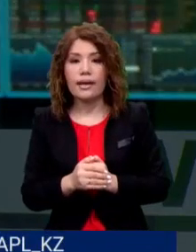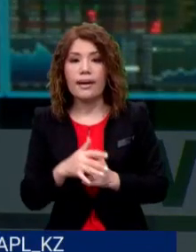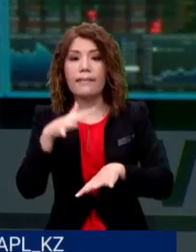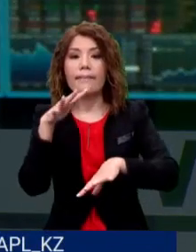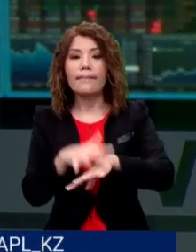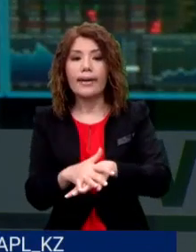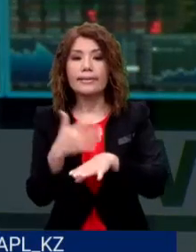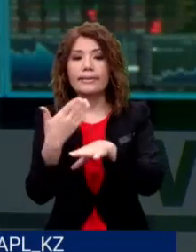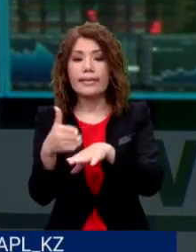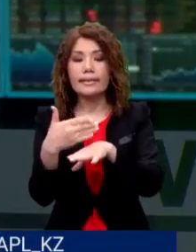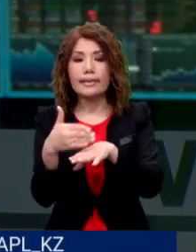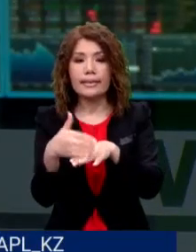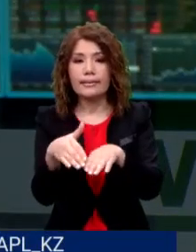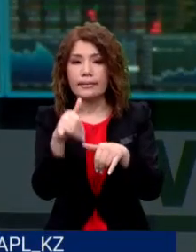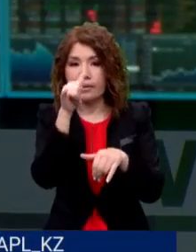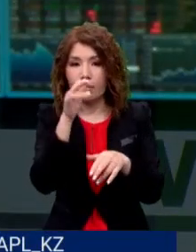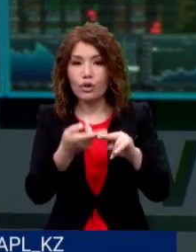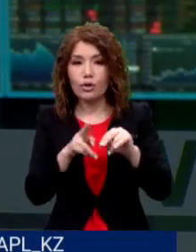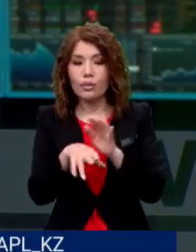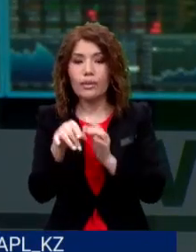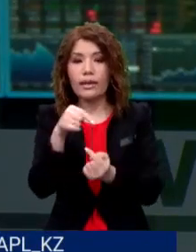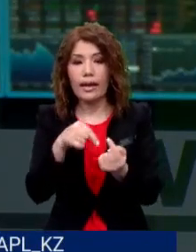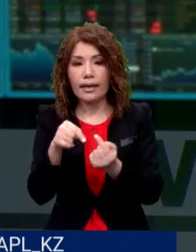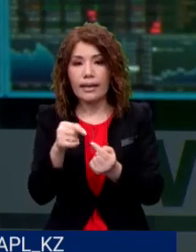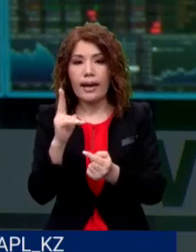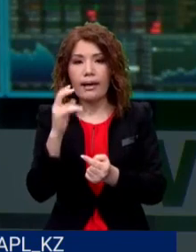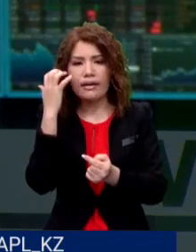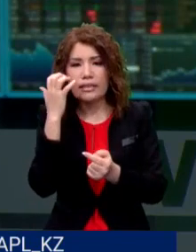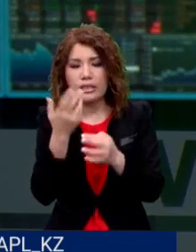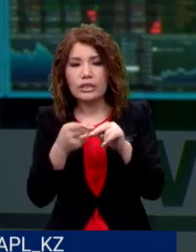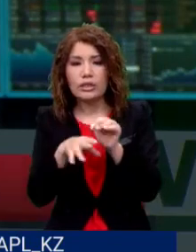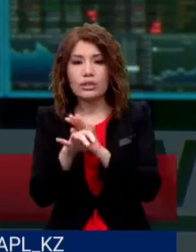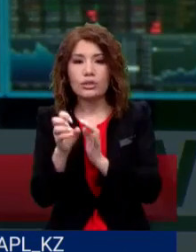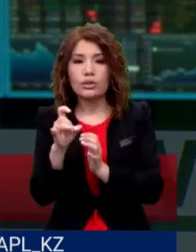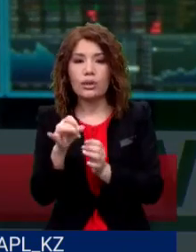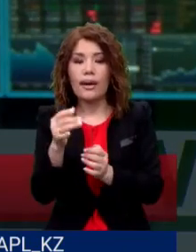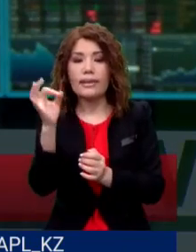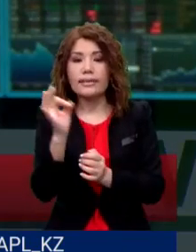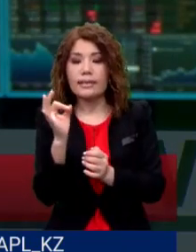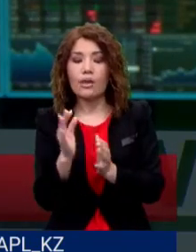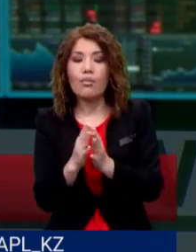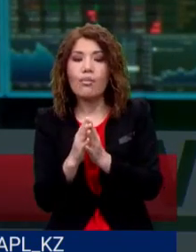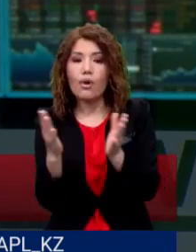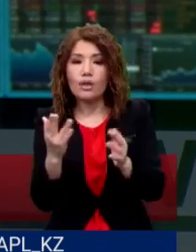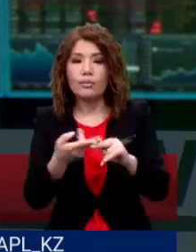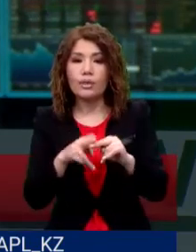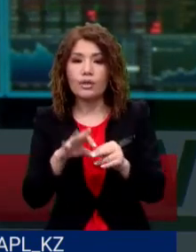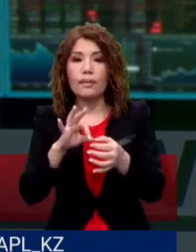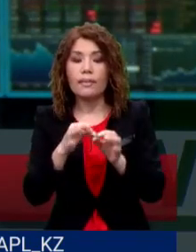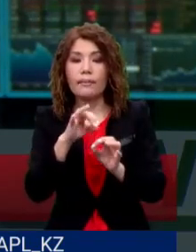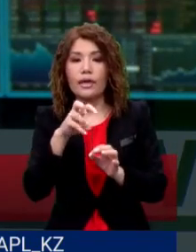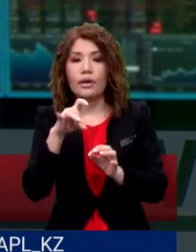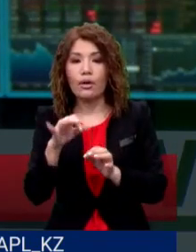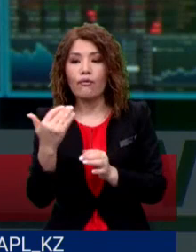Банк несиесі қол жетімсіз болғандықтан кәсіпкерлер қара кредиторларға жүгінеді. Олардың пайыздық үстемесі де жоғары. Бұл туралы